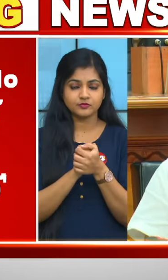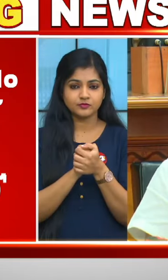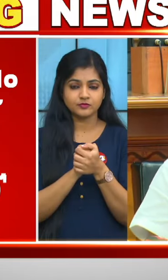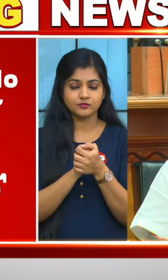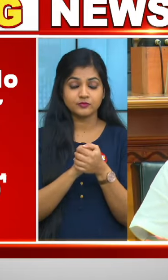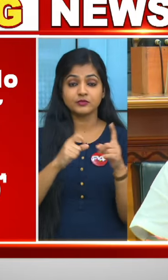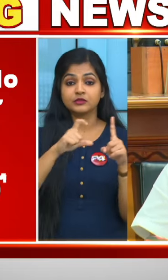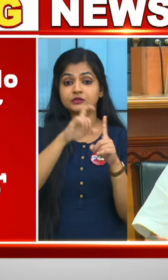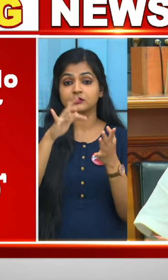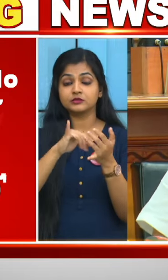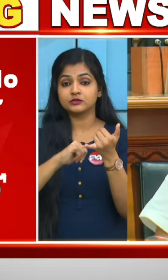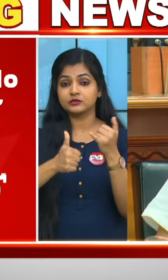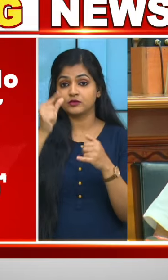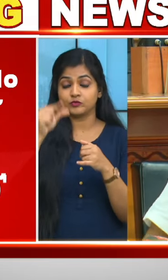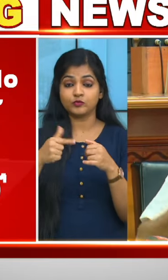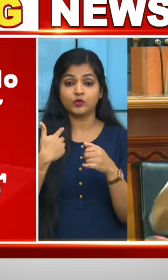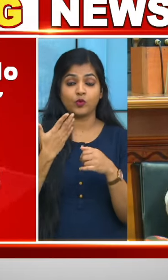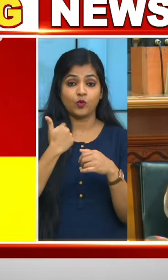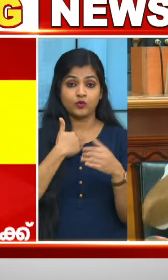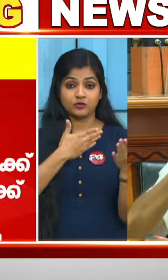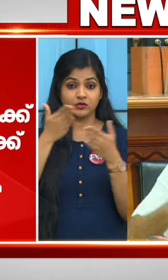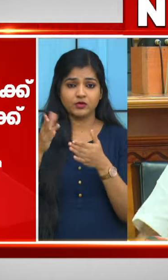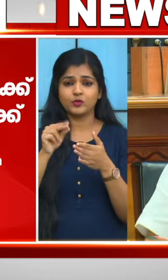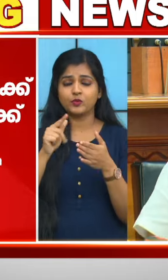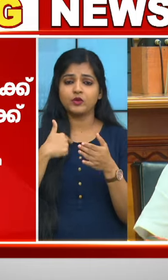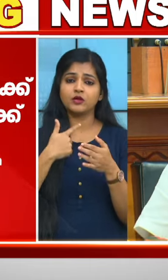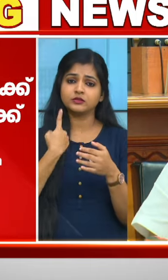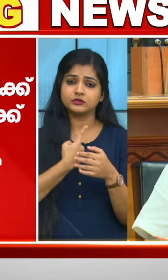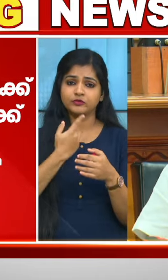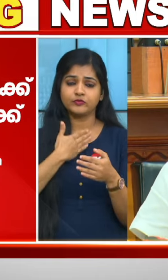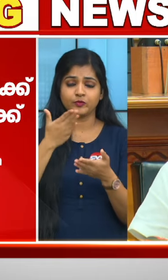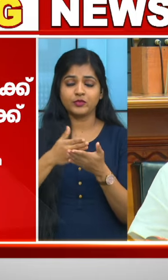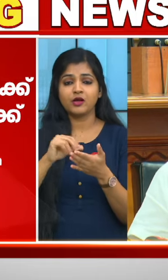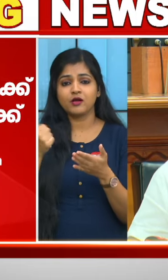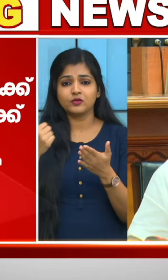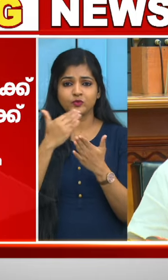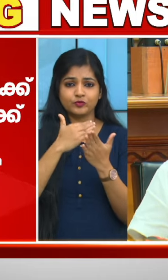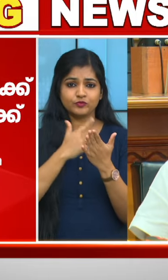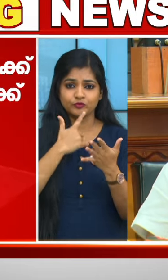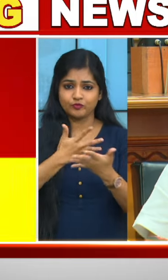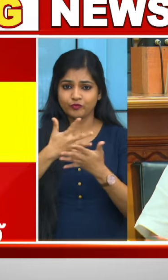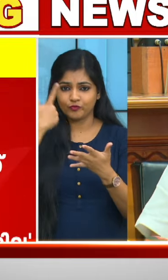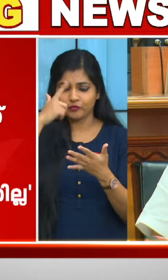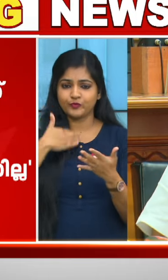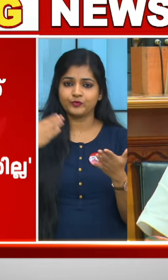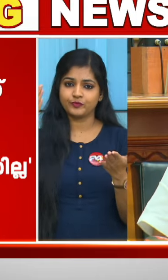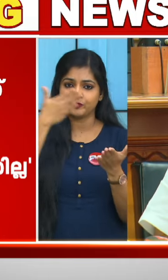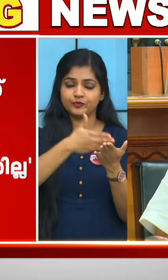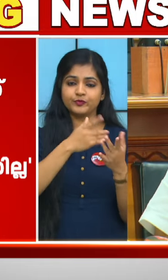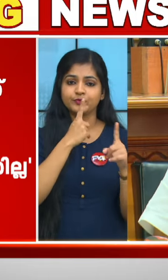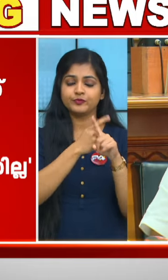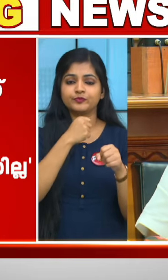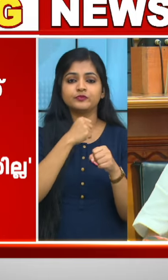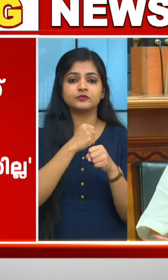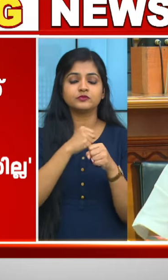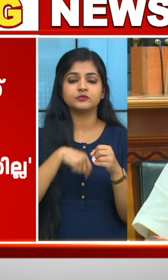ജില്ലാ സെക്രട്ടറി വിളിച്ചു വരുത്തിയതല്ല, ഞാൻ അങ്ങോട്ട് ചെന്നതാ. മറ്റു ചില വിഷയങ്ങളുമായി സംസാരിക്കാൻ വേണ്ടി ഞാൻ പോയത്. അപ്പോൾ അദ്ദേഹം എന്നോട്